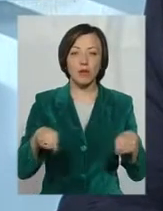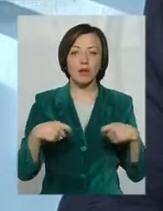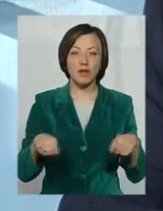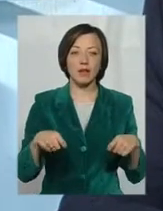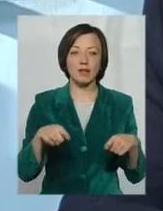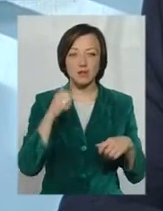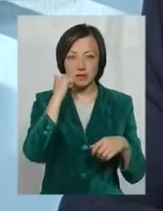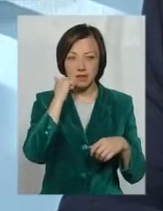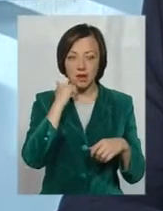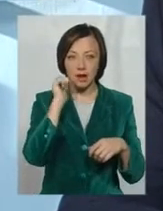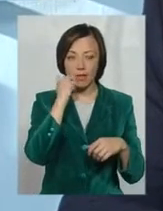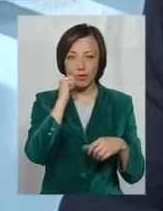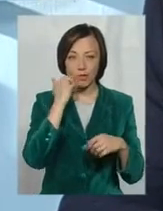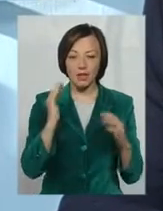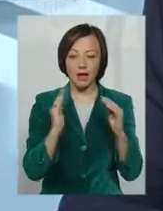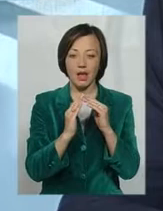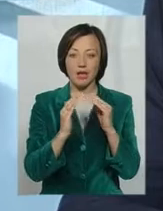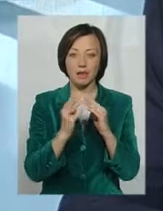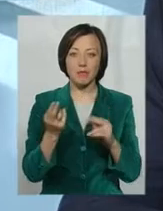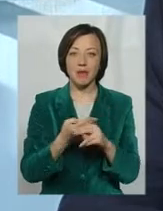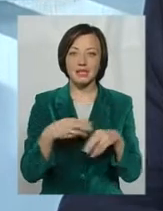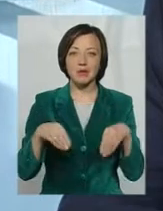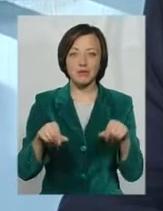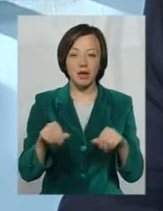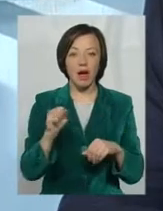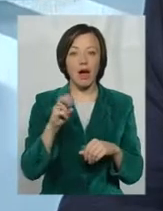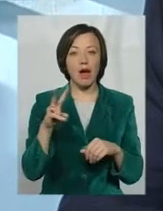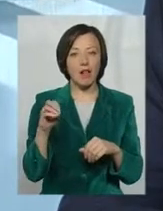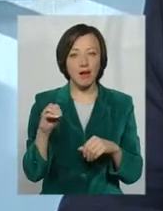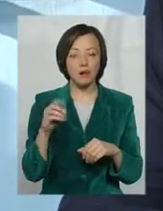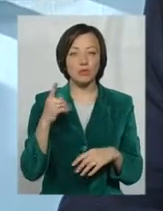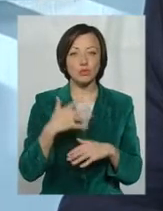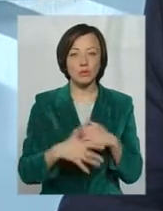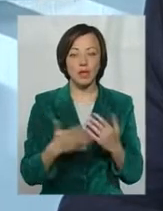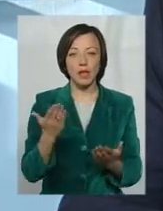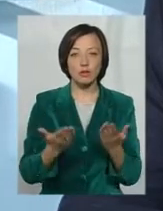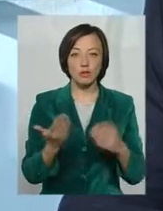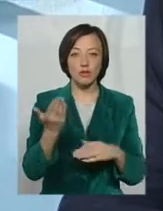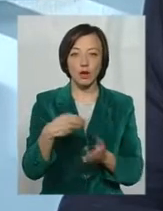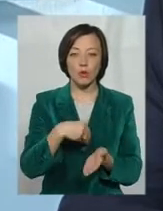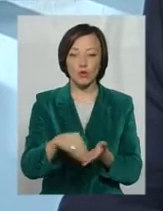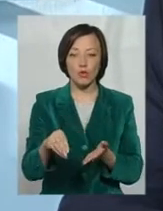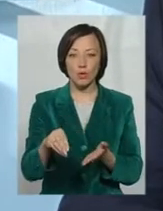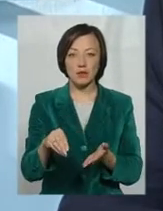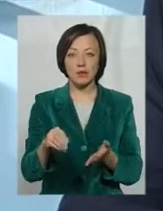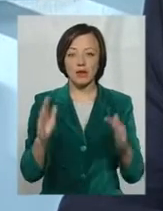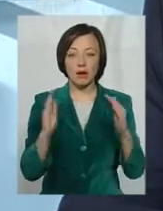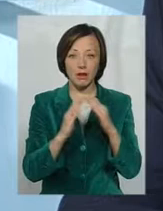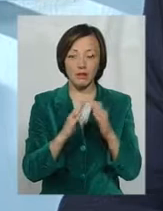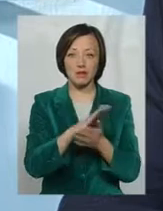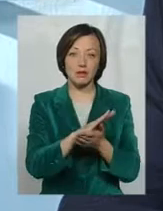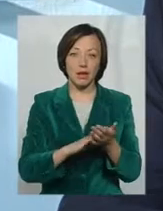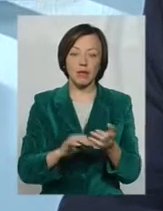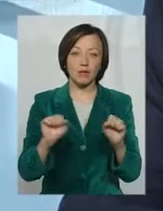така стара бабусіна хатинка без землі. Але зрозуміло, якщо ви купуєте об'єкт нерухомості, далі ви